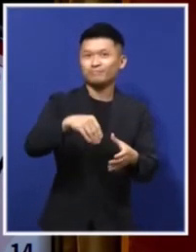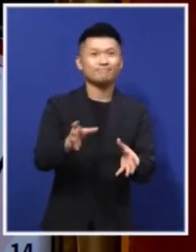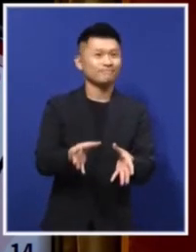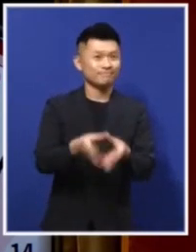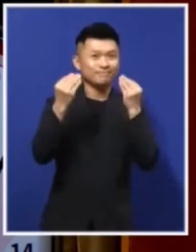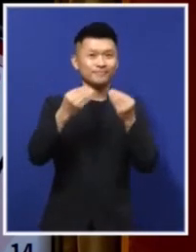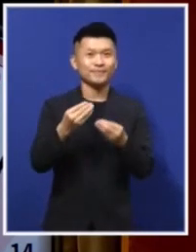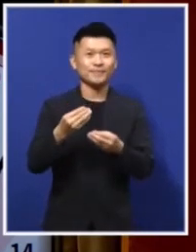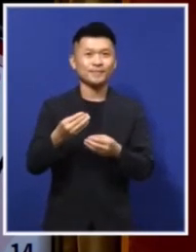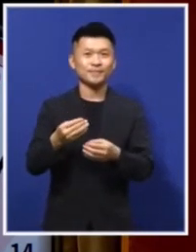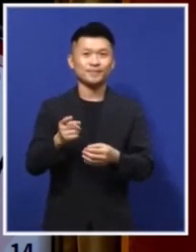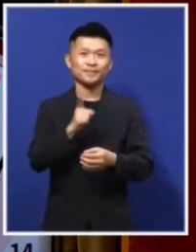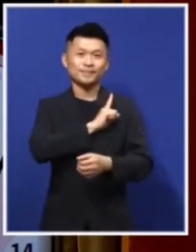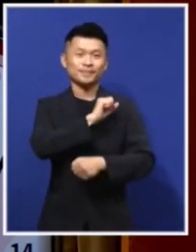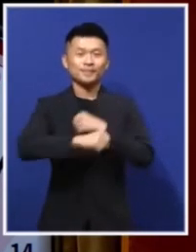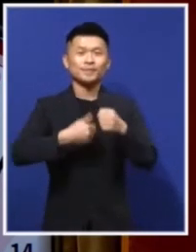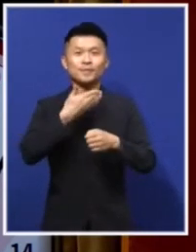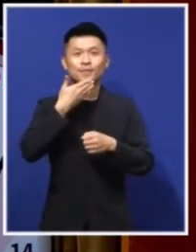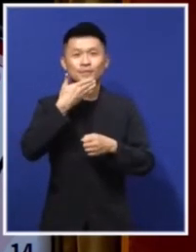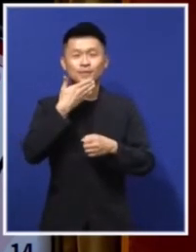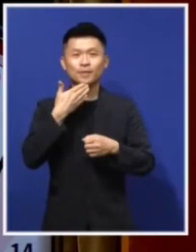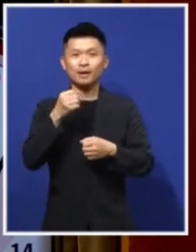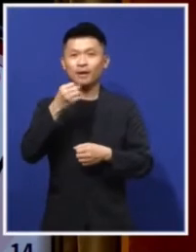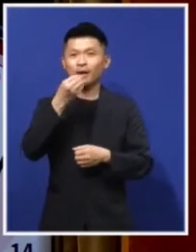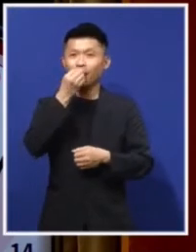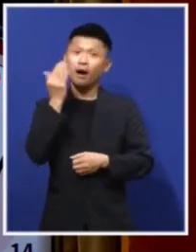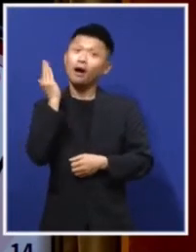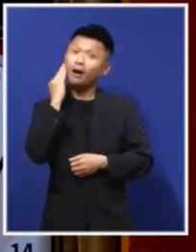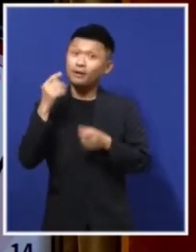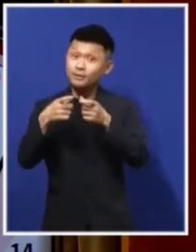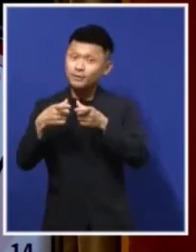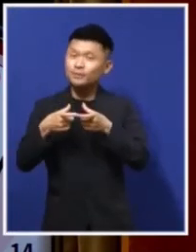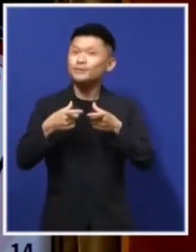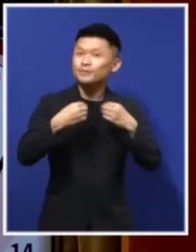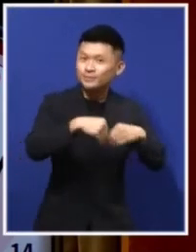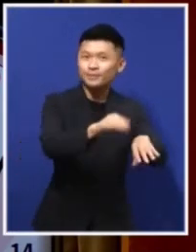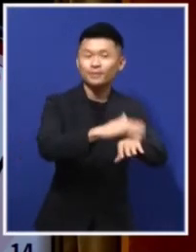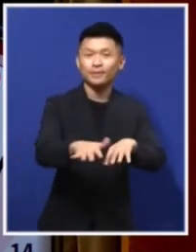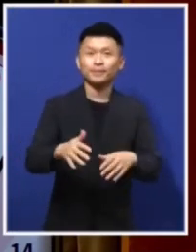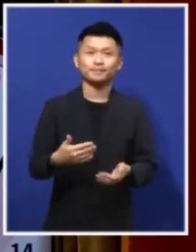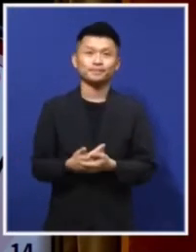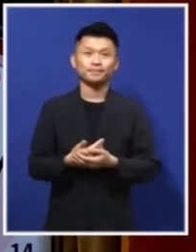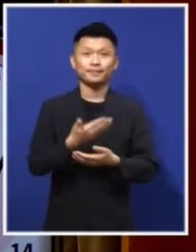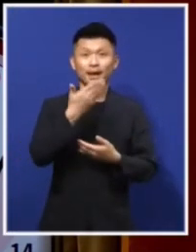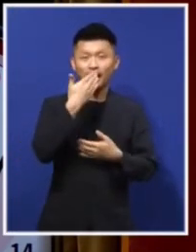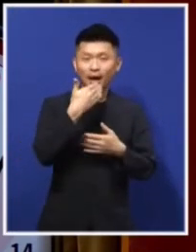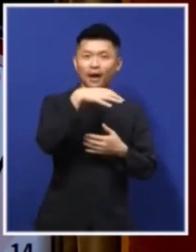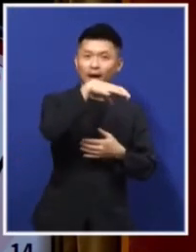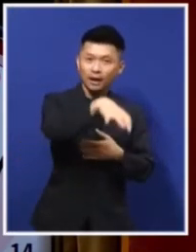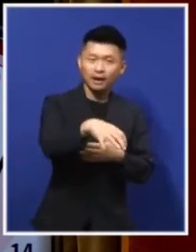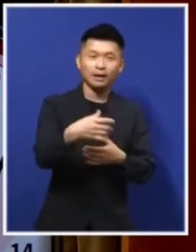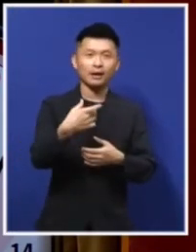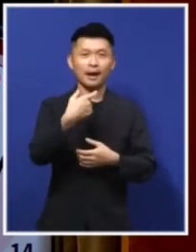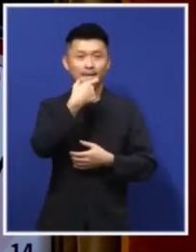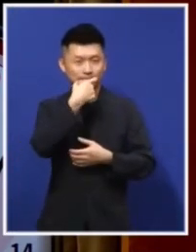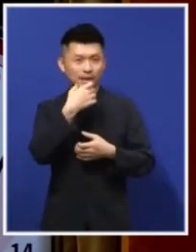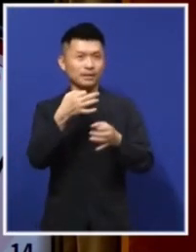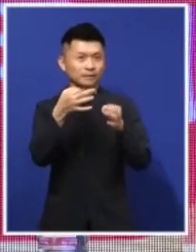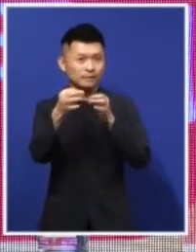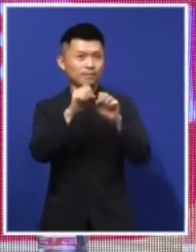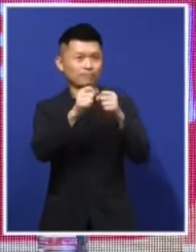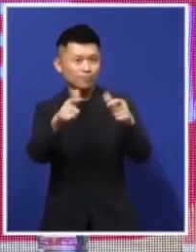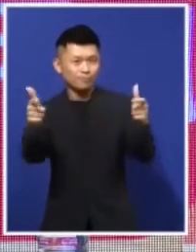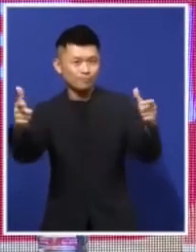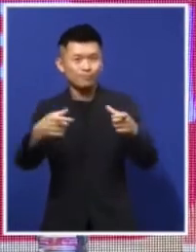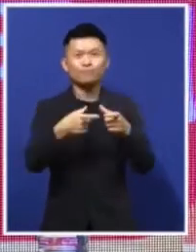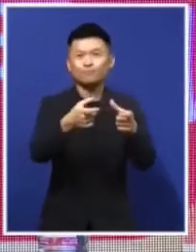价值500元的好时券。那这个好时券可以在餐饮、糕饼、夜市、市场，都可以使用。那这部分其实是大